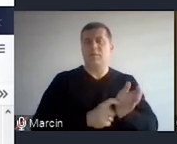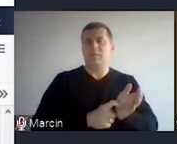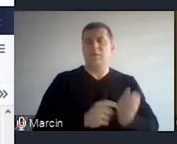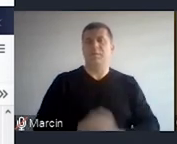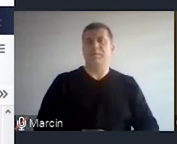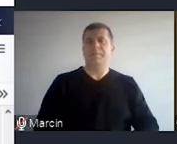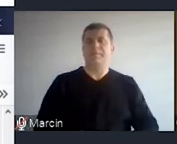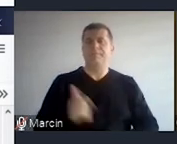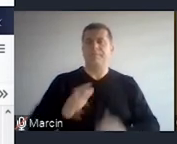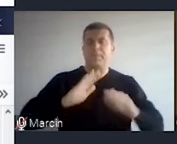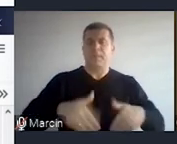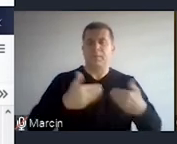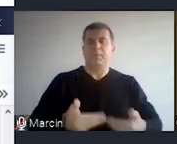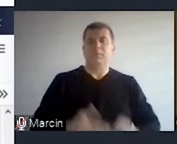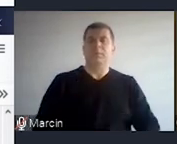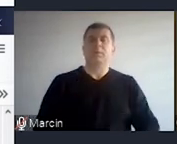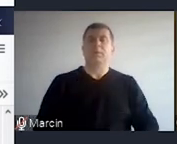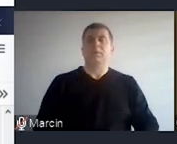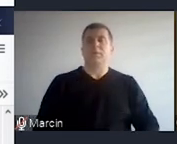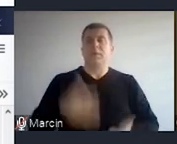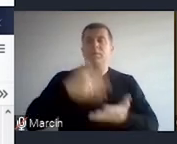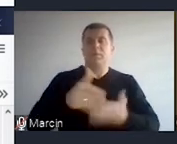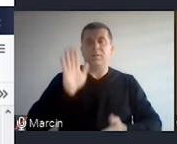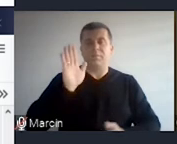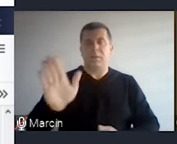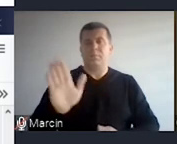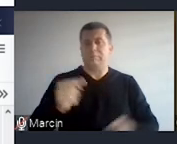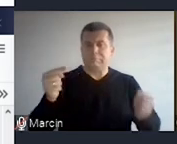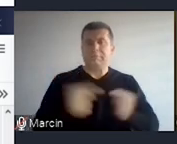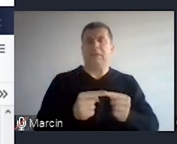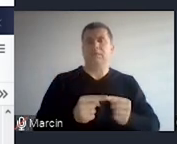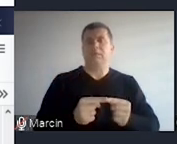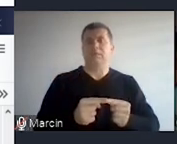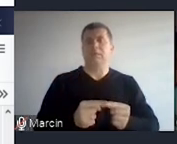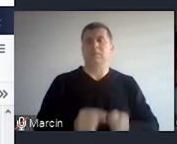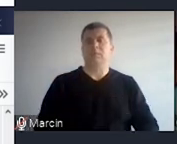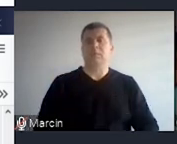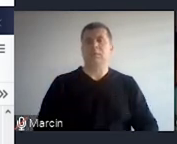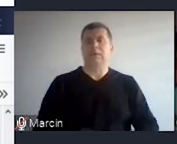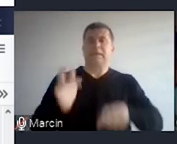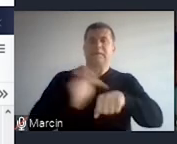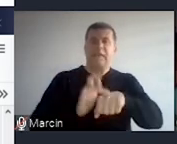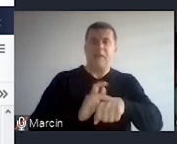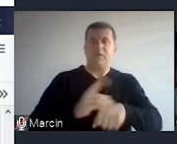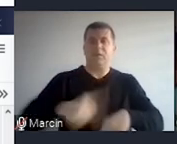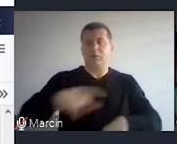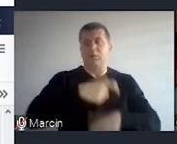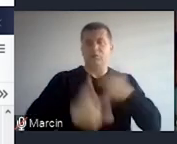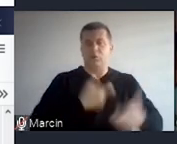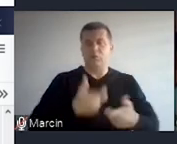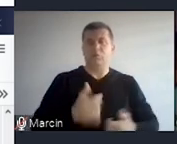tej sprawozdawczości. Wydatki mają być adekwatne. Stawki, które Państwo